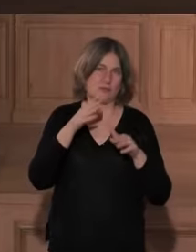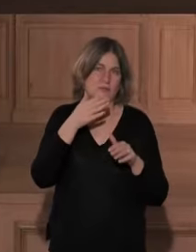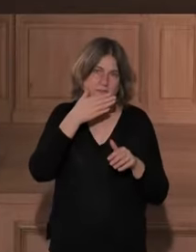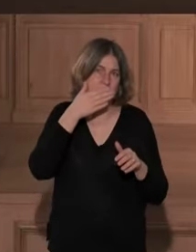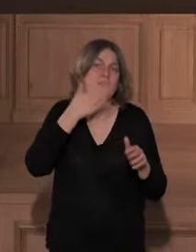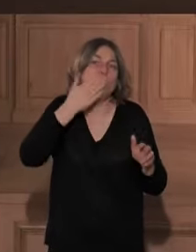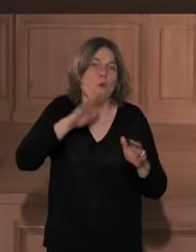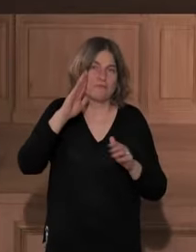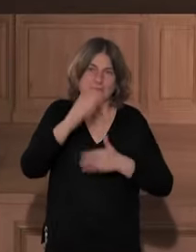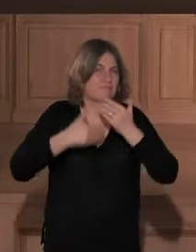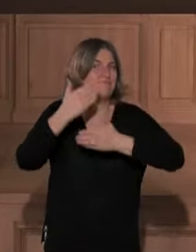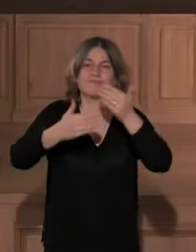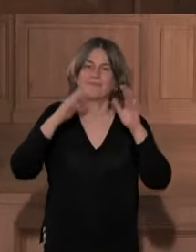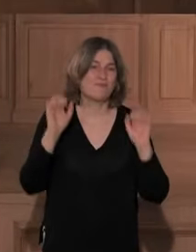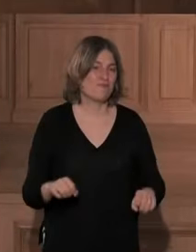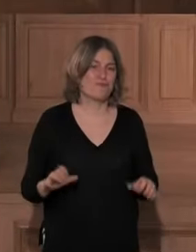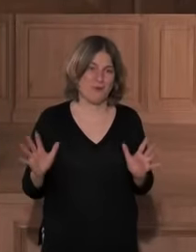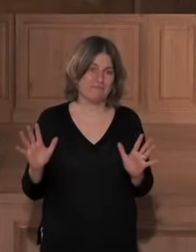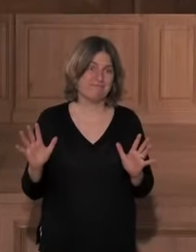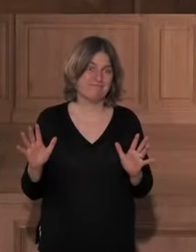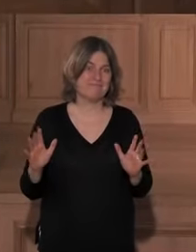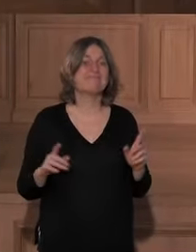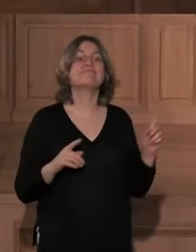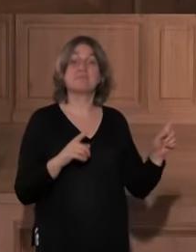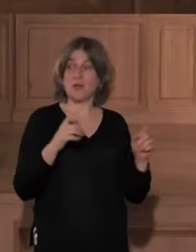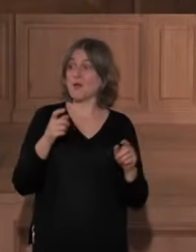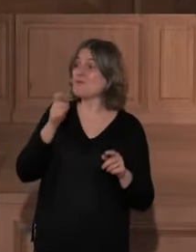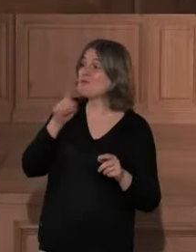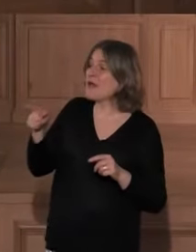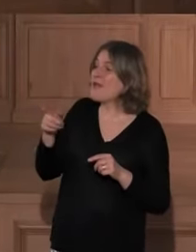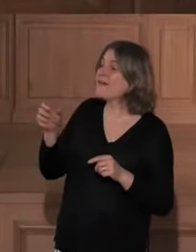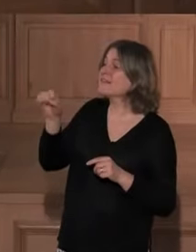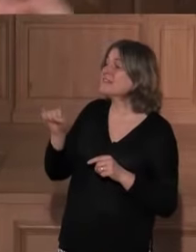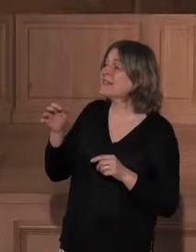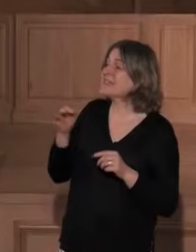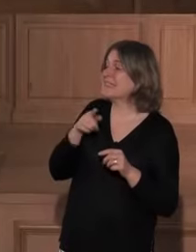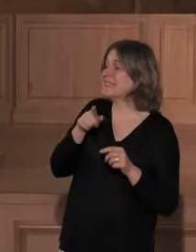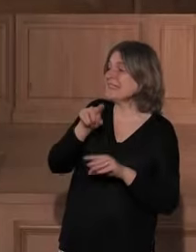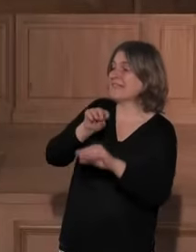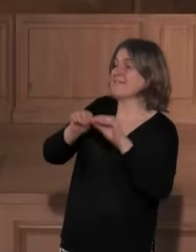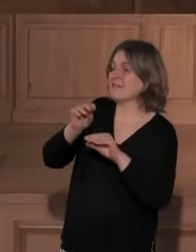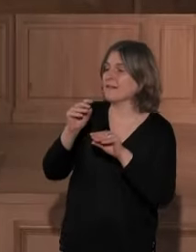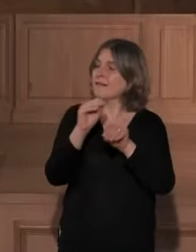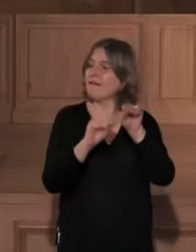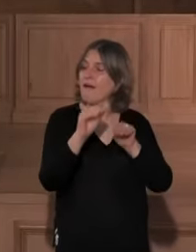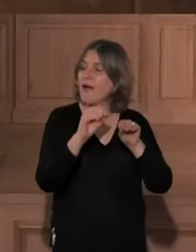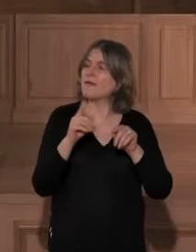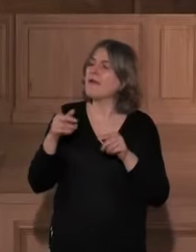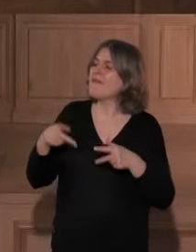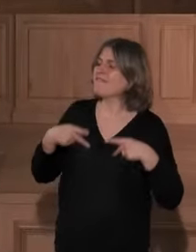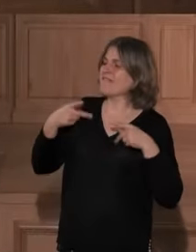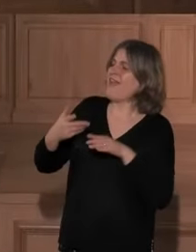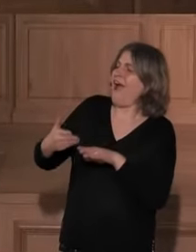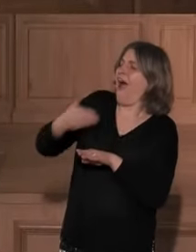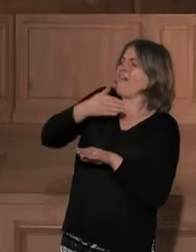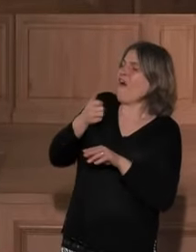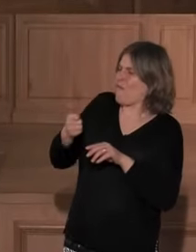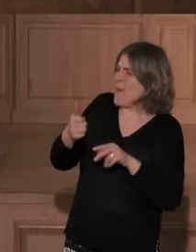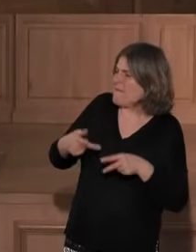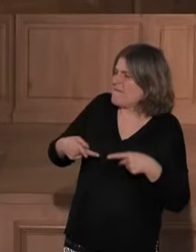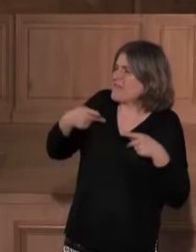pour l'instant. Voilà. Et le qui soigne qui, je vous ai entendu tout à l'heure Stéphane dire la vie d'avant qui était très belle, mais ça serait encore